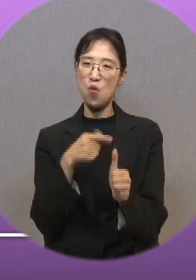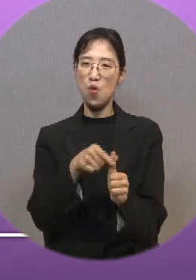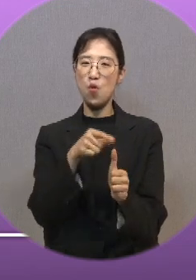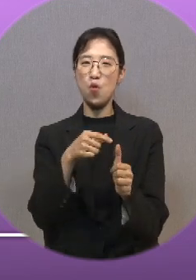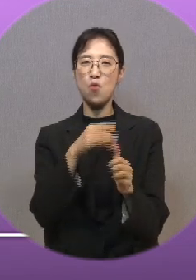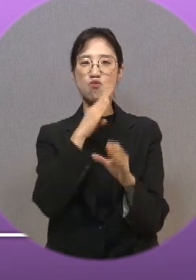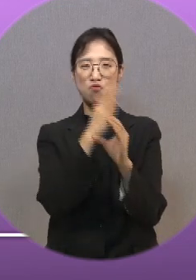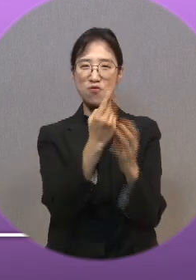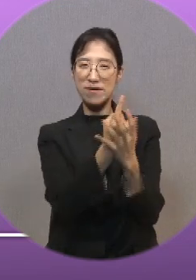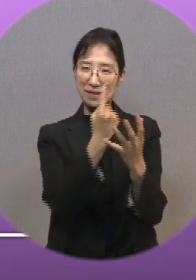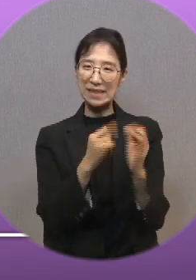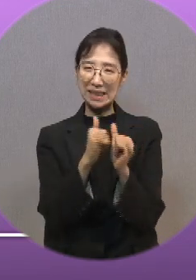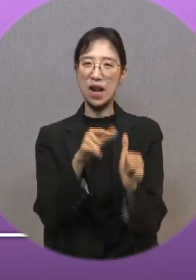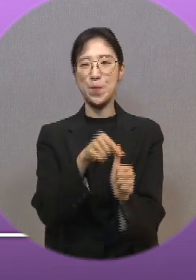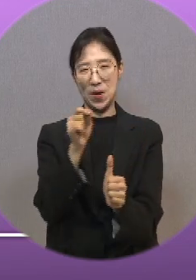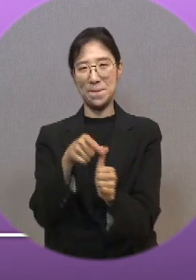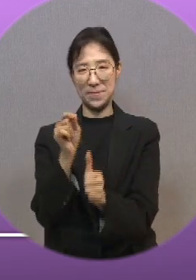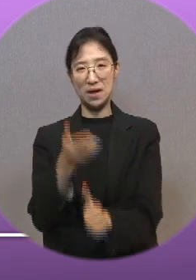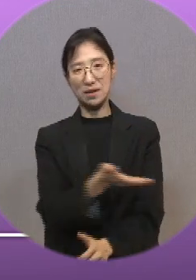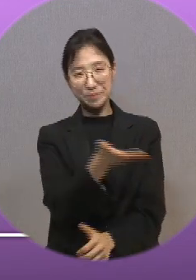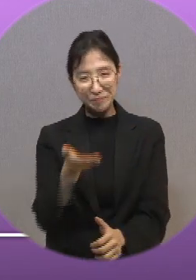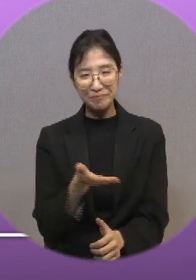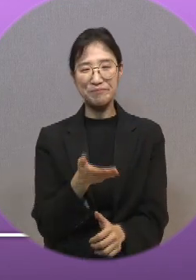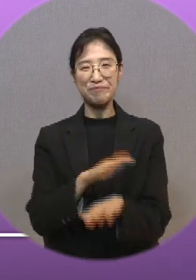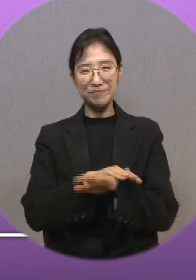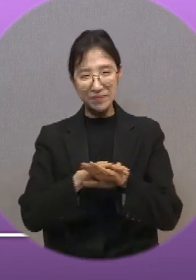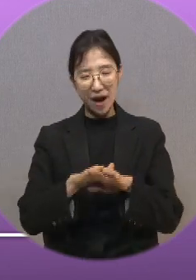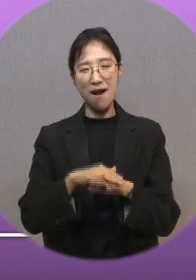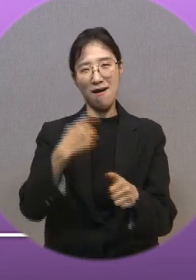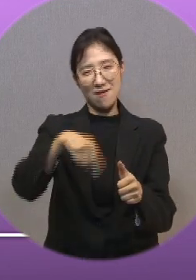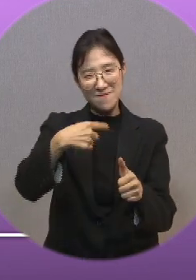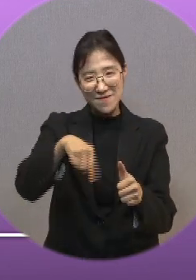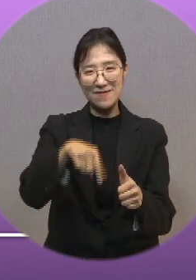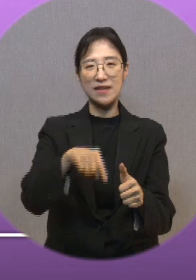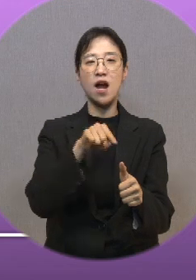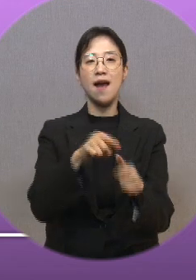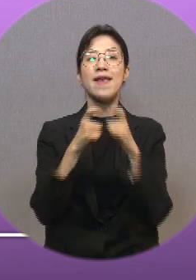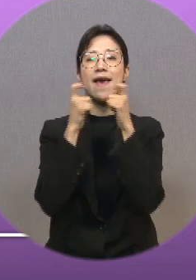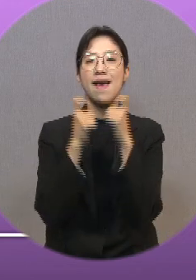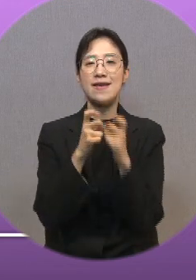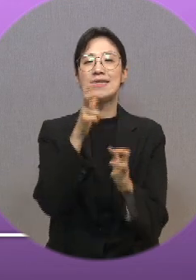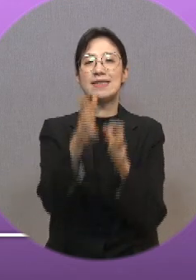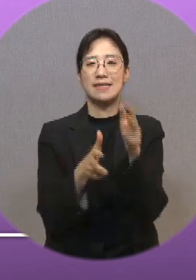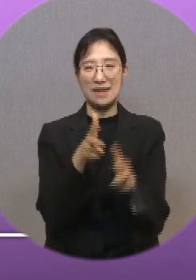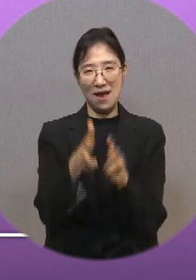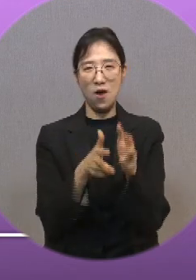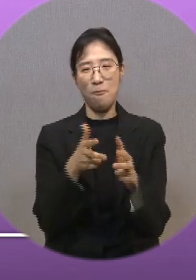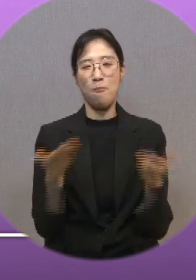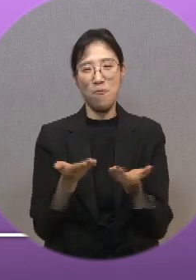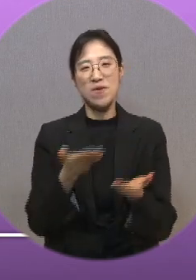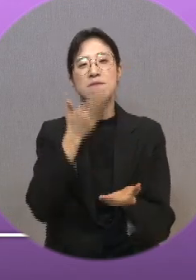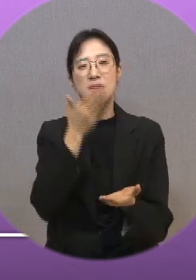탈북민을 채용하고 또 이 친구들을 키워서 개인적으로